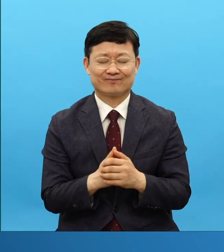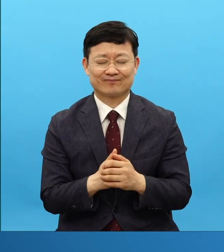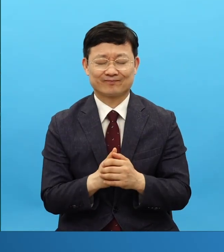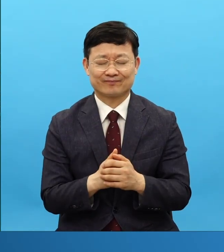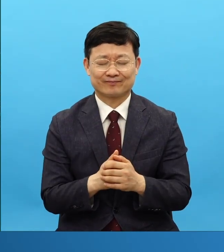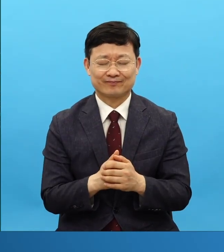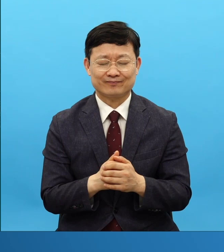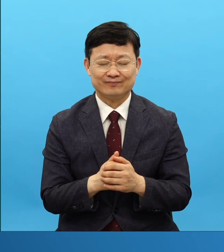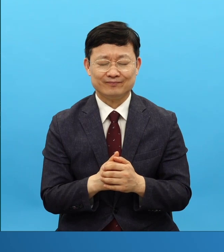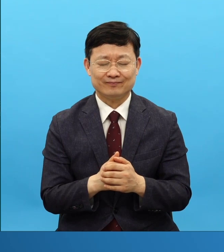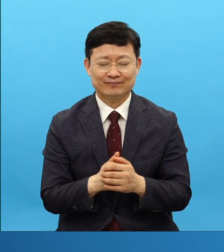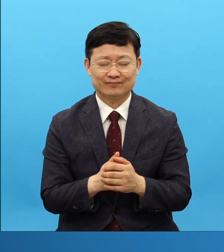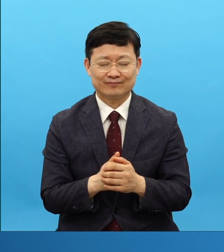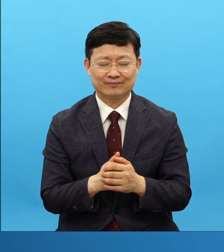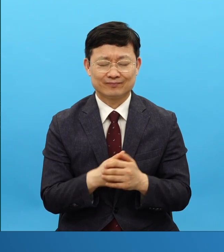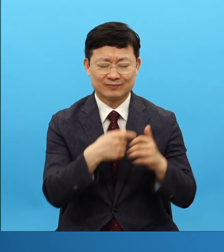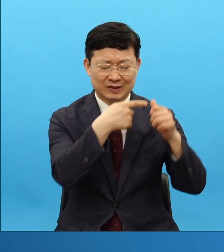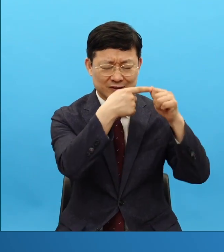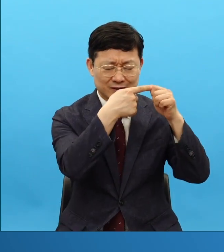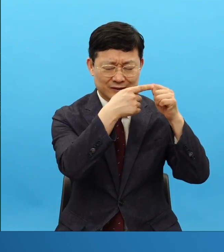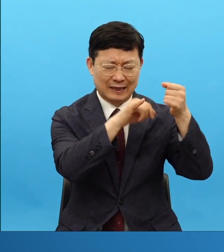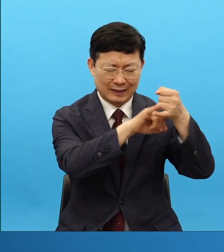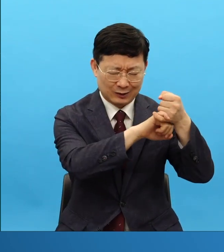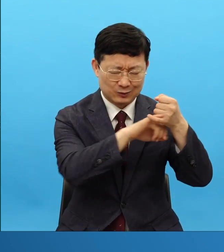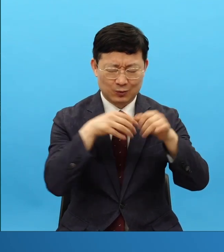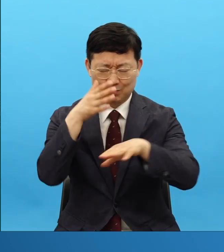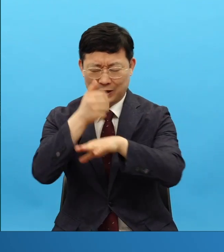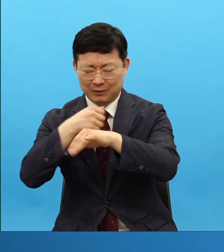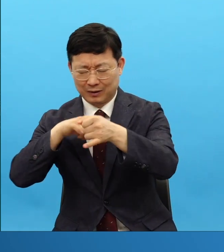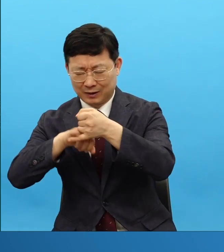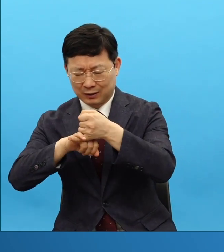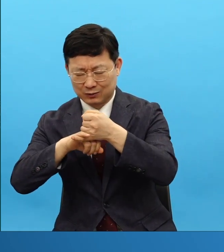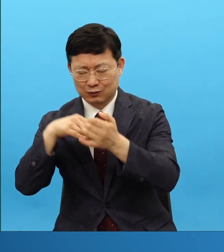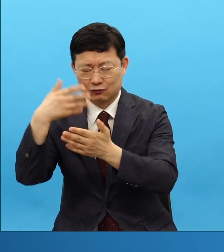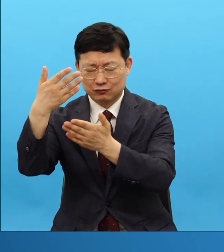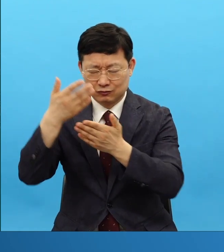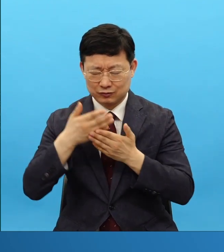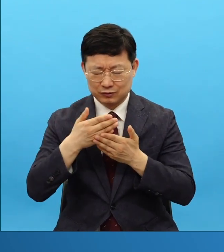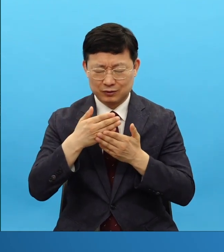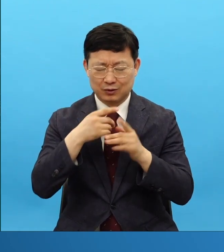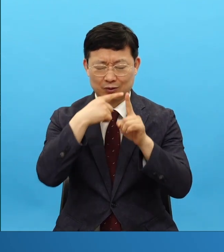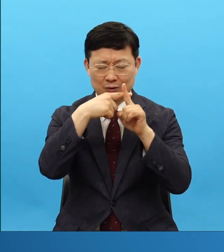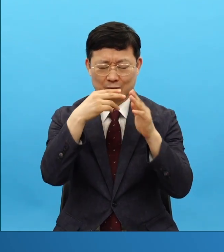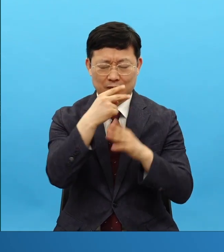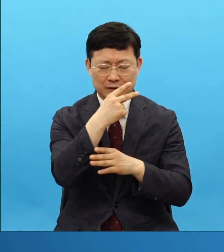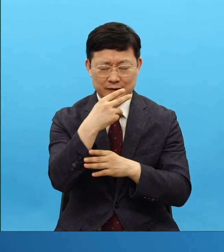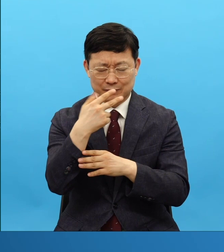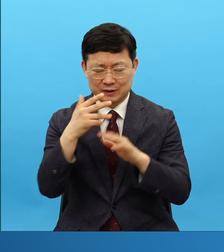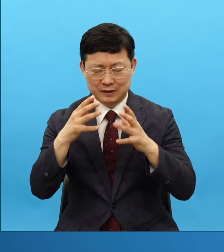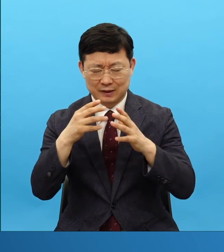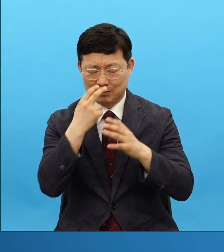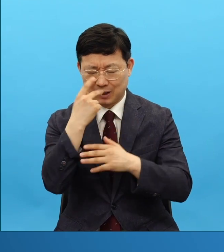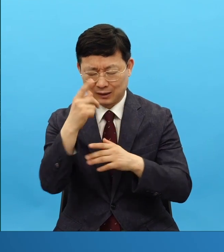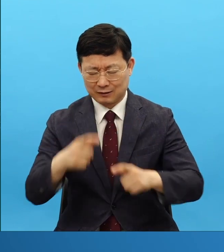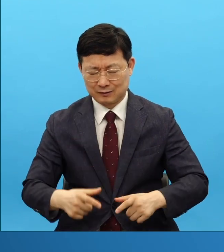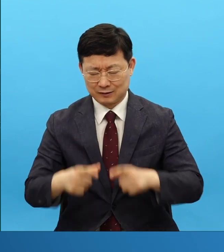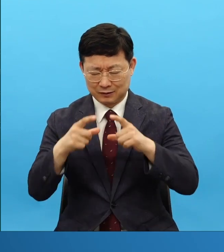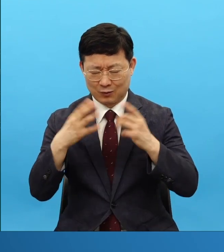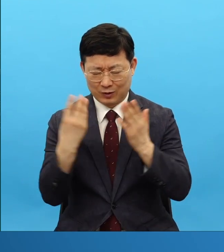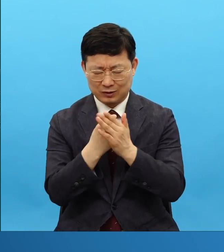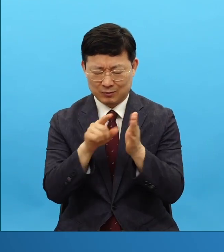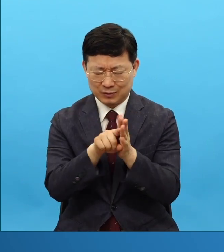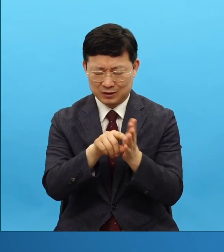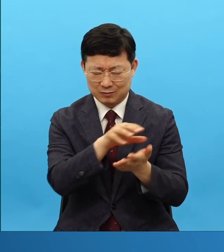grace. 첫 약속과 마지막 약속을 주신 교회 237망대에서는 절대 믿음을 가지고